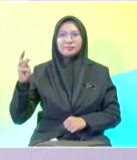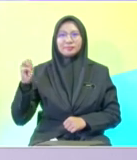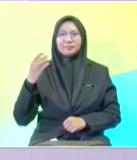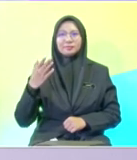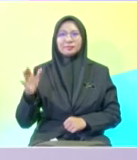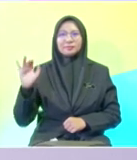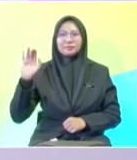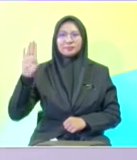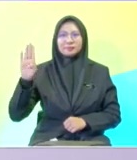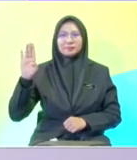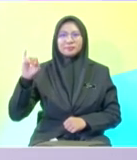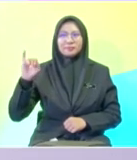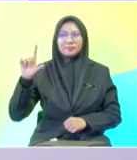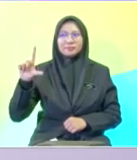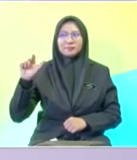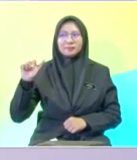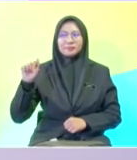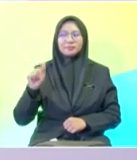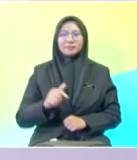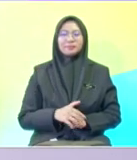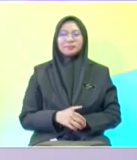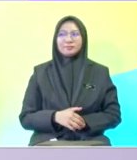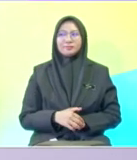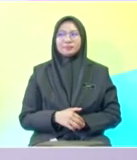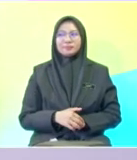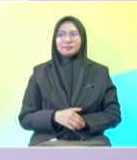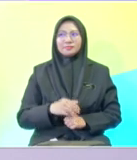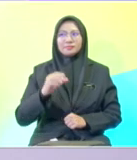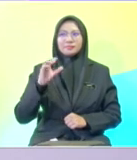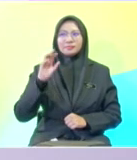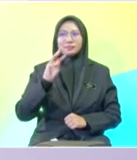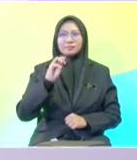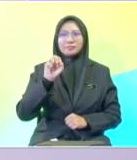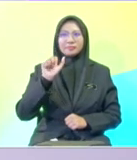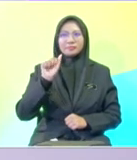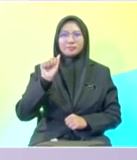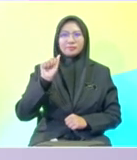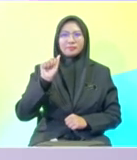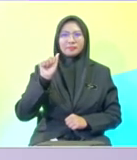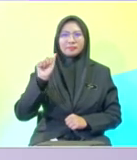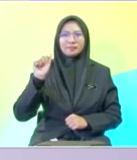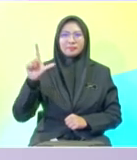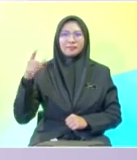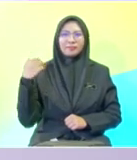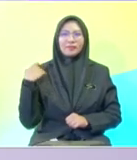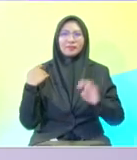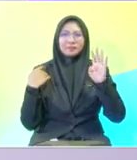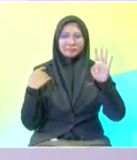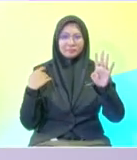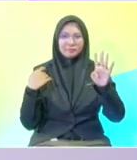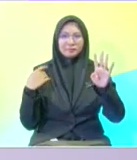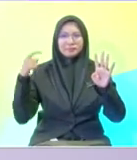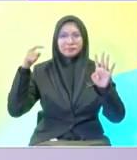dan idgham bilagun Idgham ada 4 huruf tadi Jawa mim dan Nun